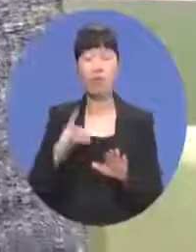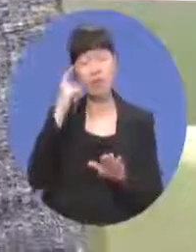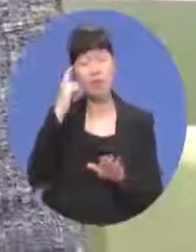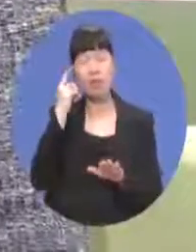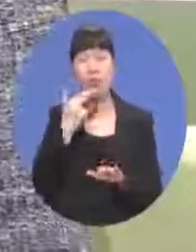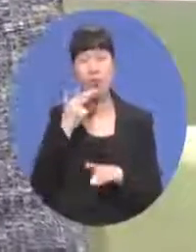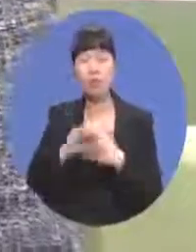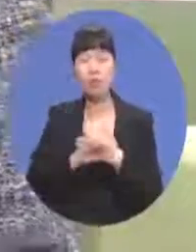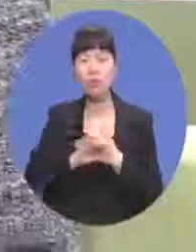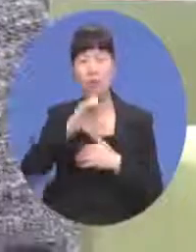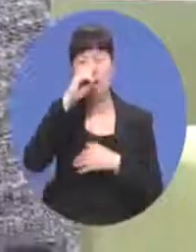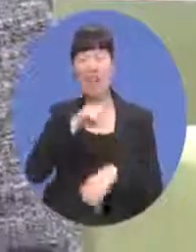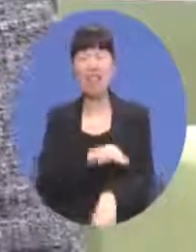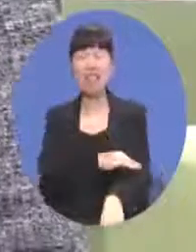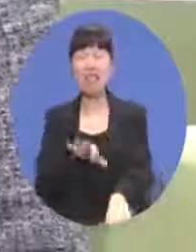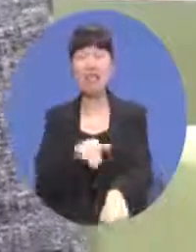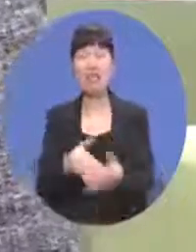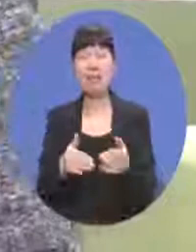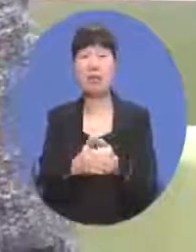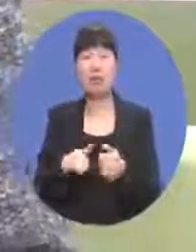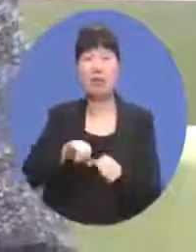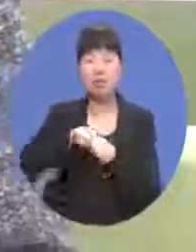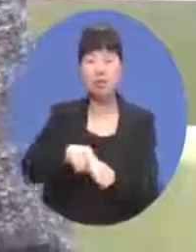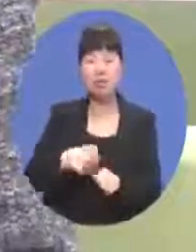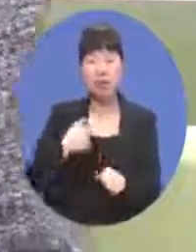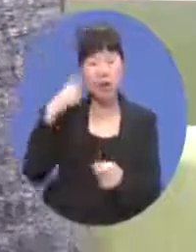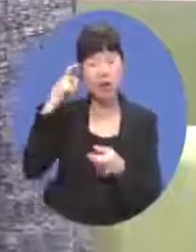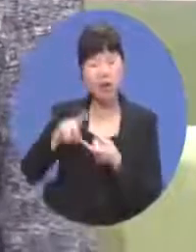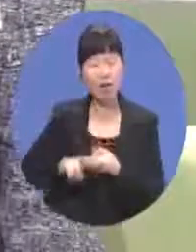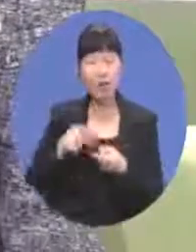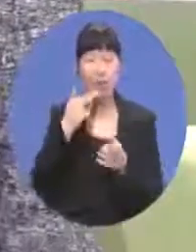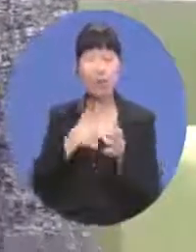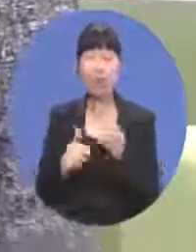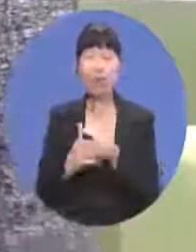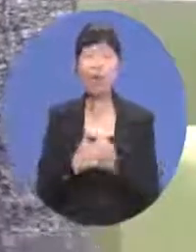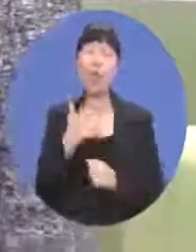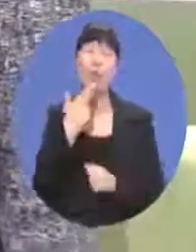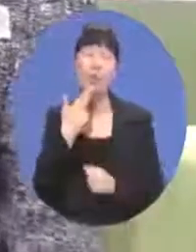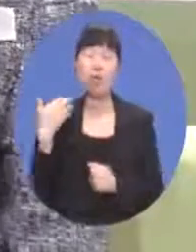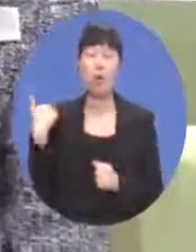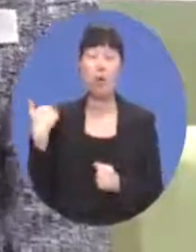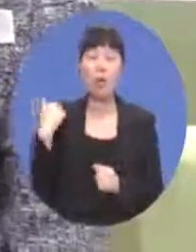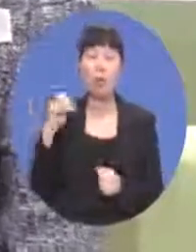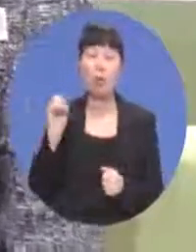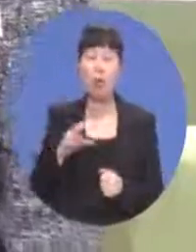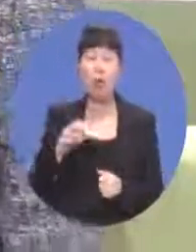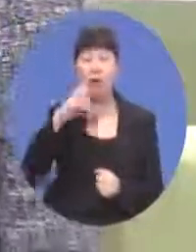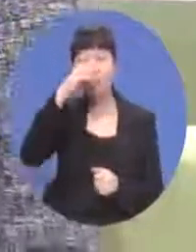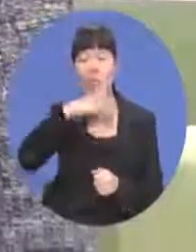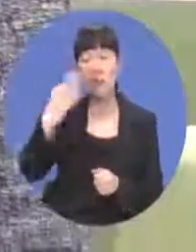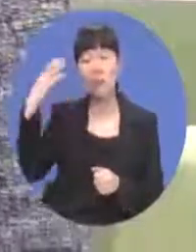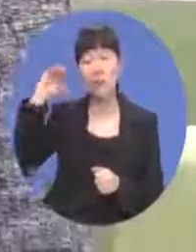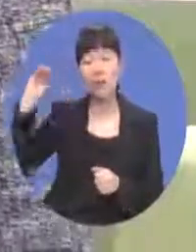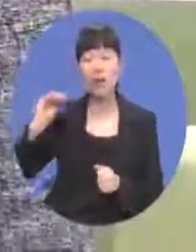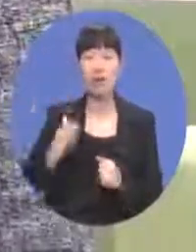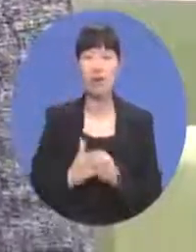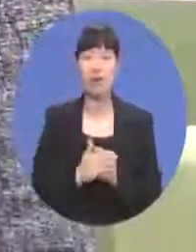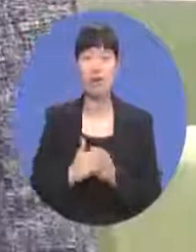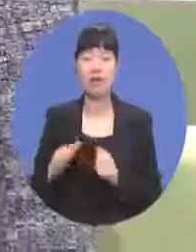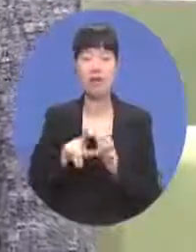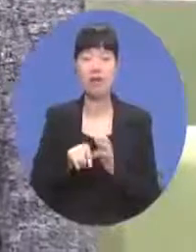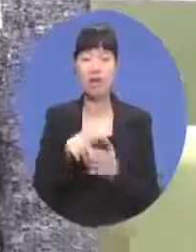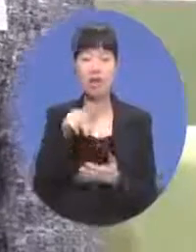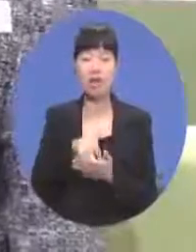안 나면은 에이 또 귀찮기도 하고 뭐 굳이 내가 꼭 관심 갖는 것도 아니니까 그냥 없어요, 몰라요 하면서 네. 그냥 가버리거든요. 그럴